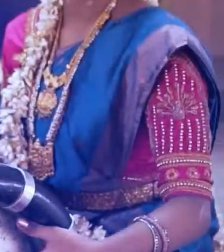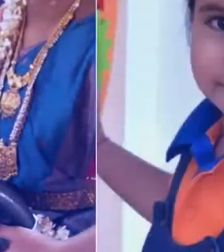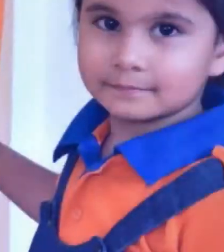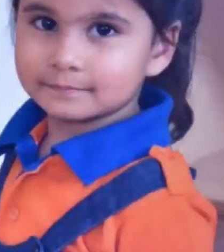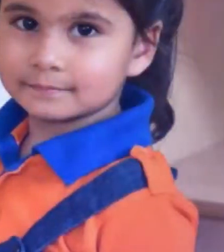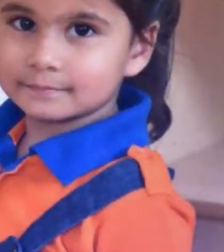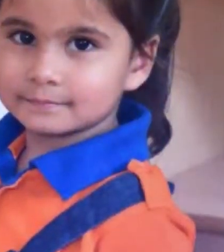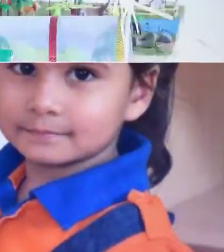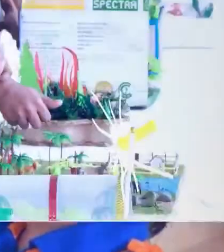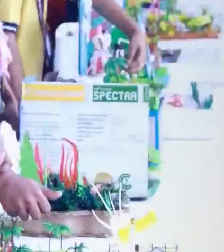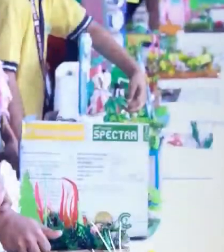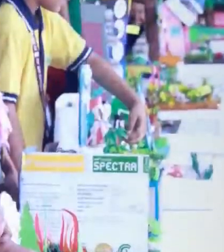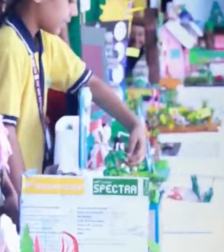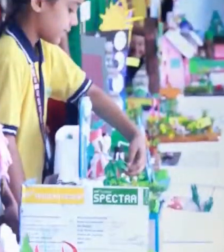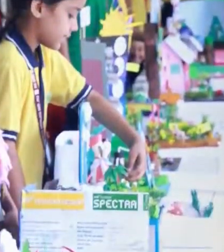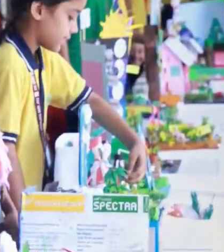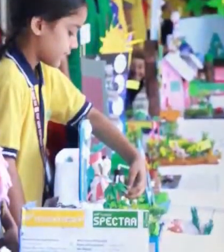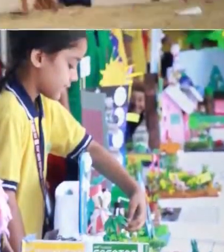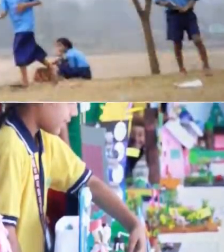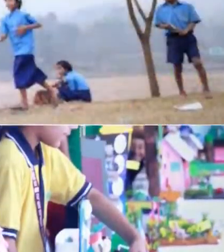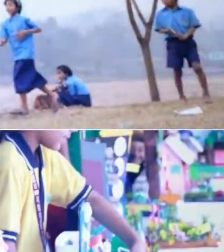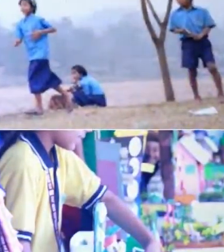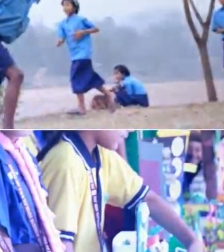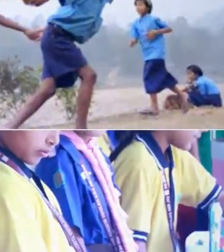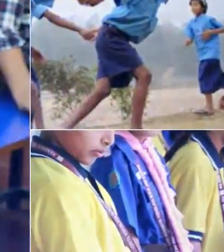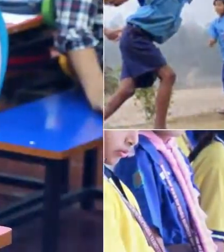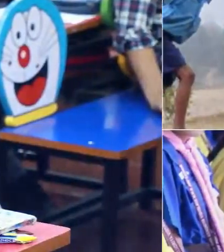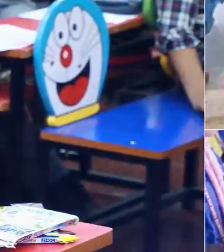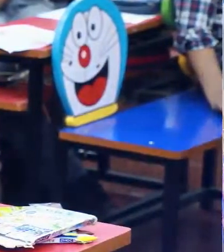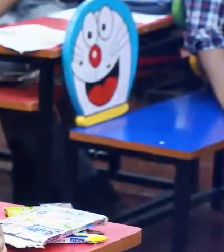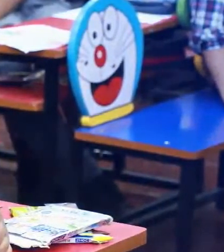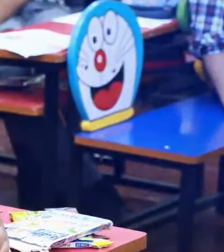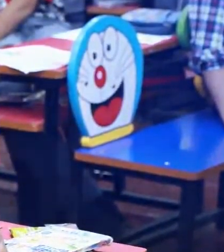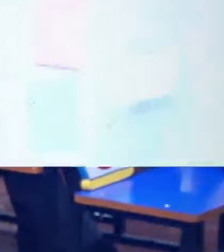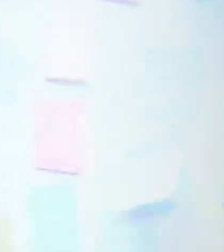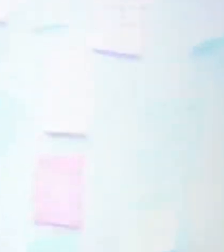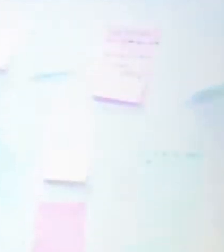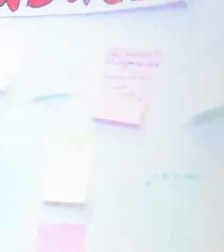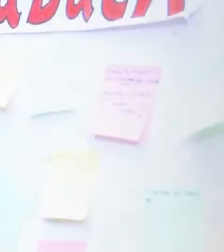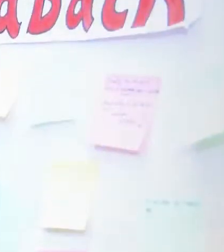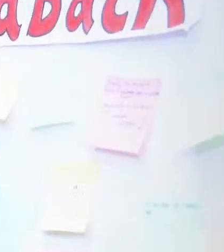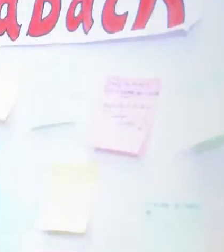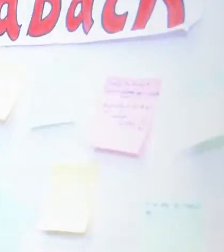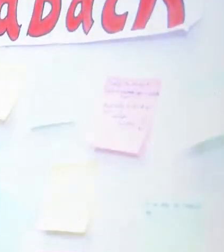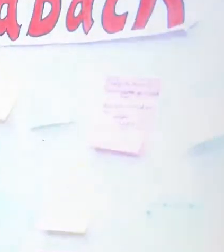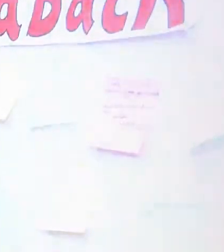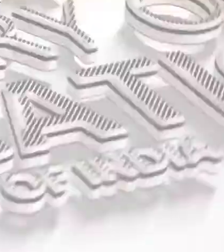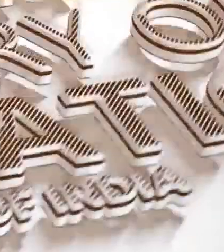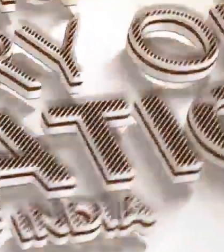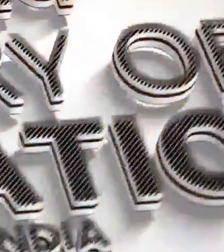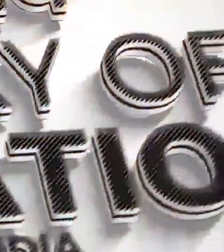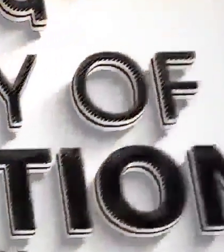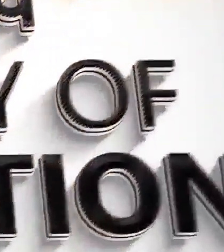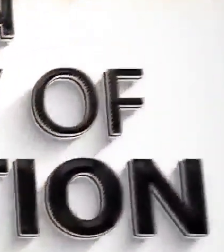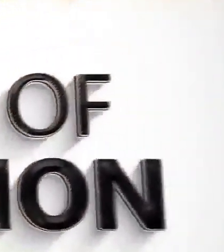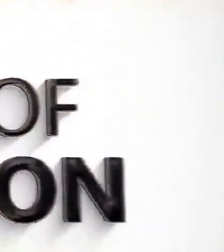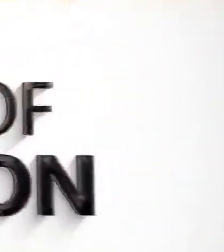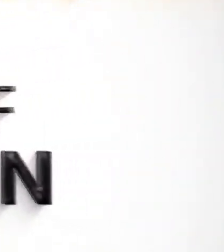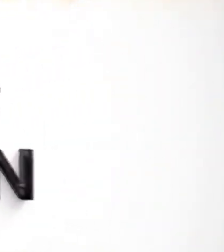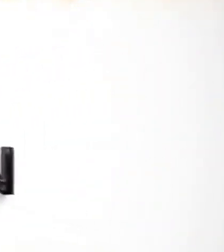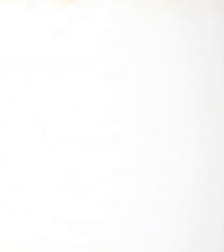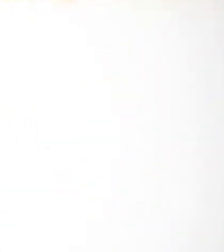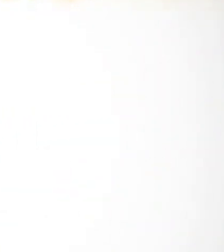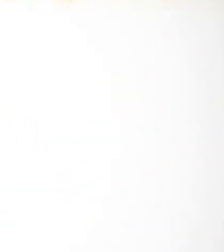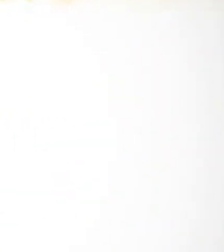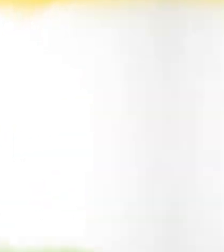क्या आपको भी गीत, कविता पढ़ने, लिखने और गाने गुनगुनाने में रुचि है? तो आइए शिक्षा मंत्रालय